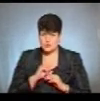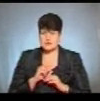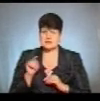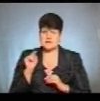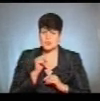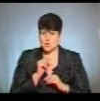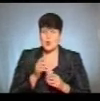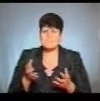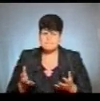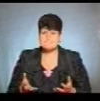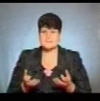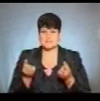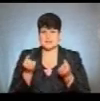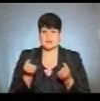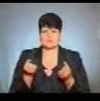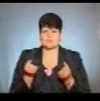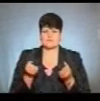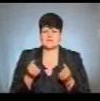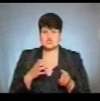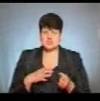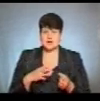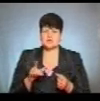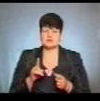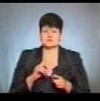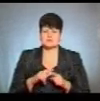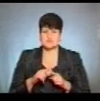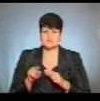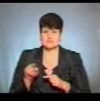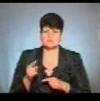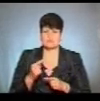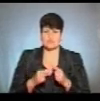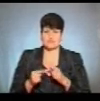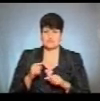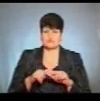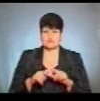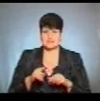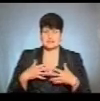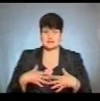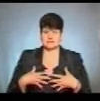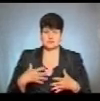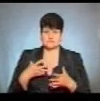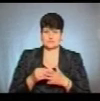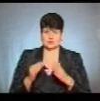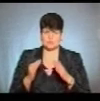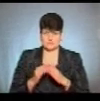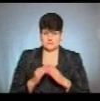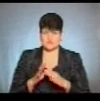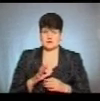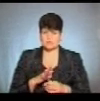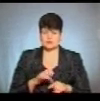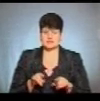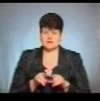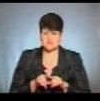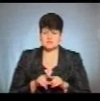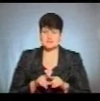його підтримує і чекає, щоб швидше він повернувся в рідний Крим, до своєї домівки. І був таким